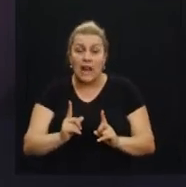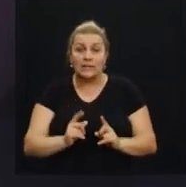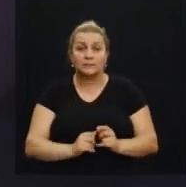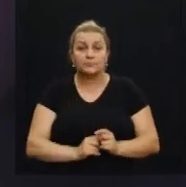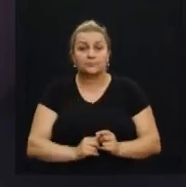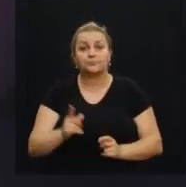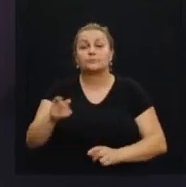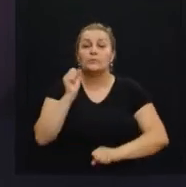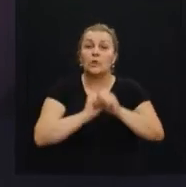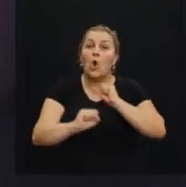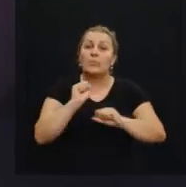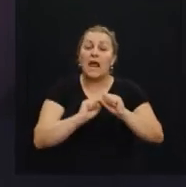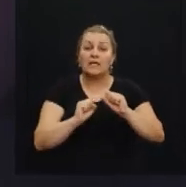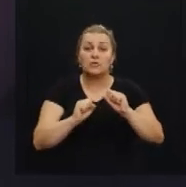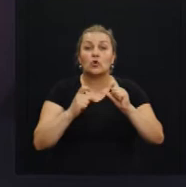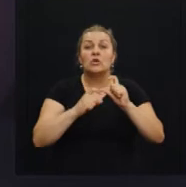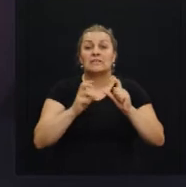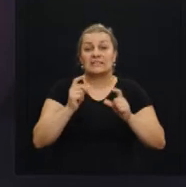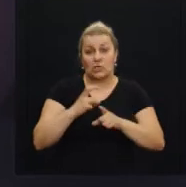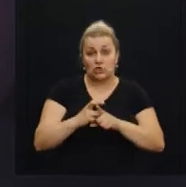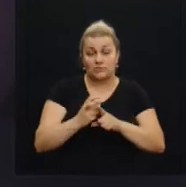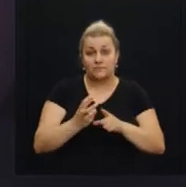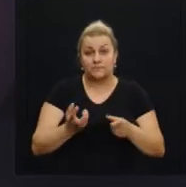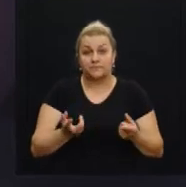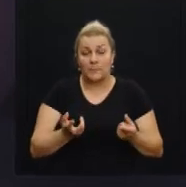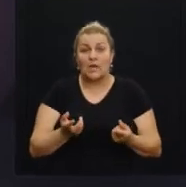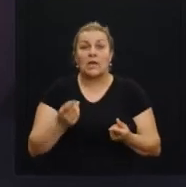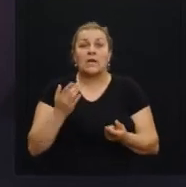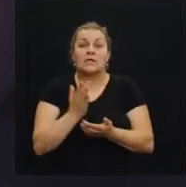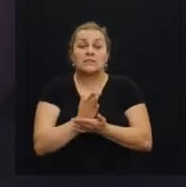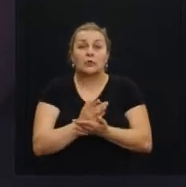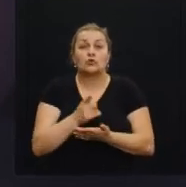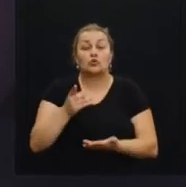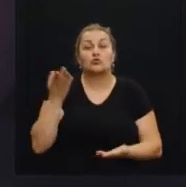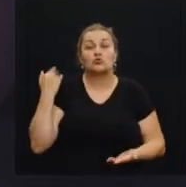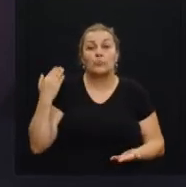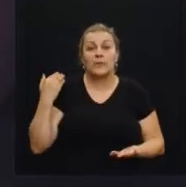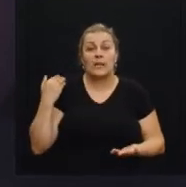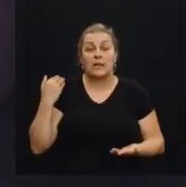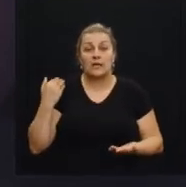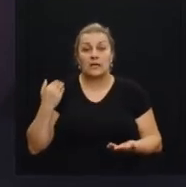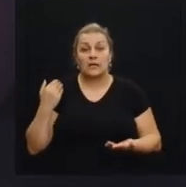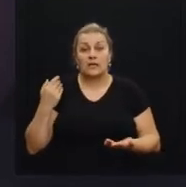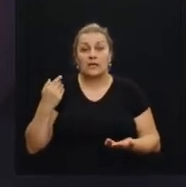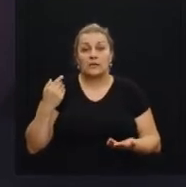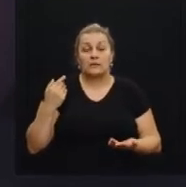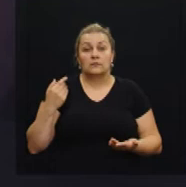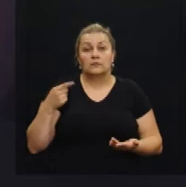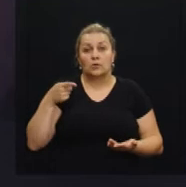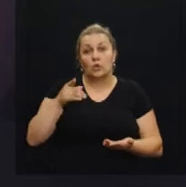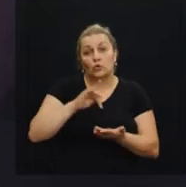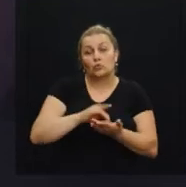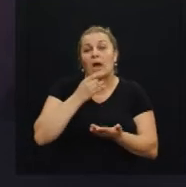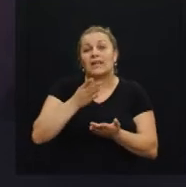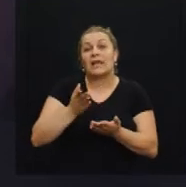oni obranili Srđ. Jer bili su tu, tad je